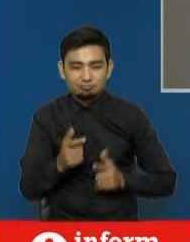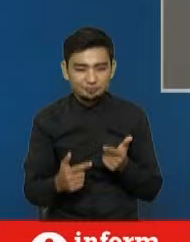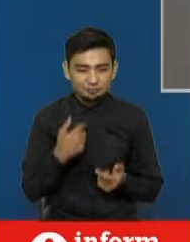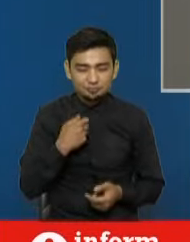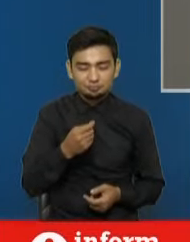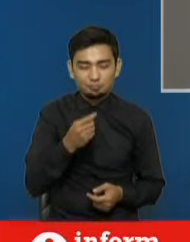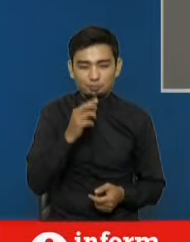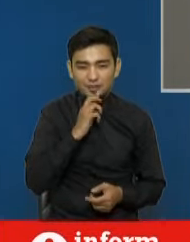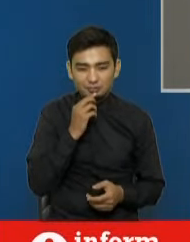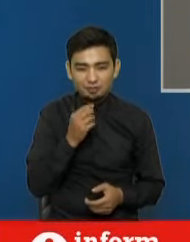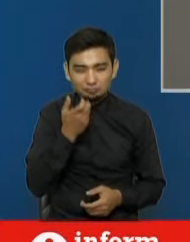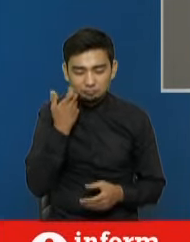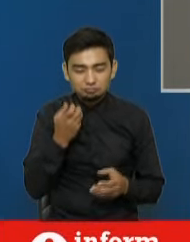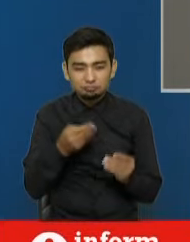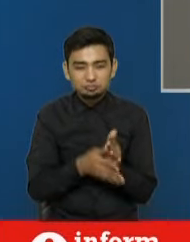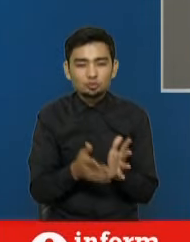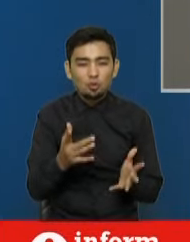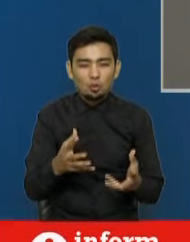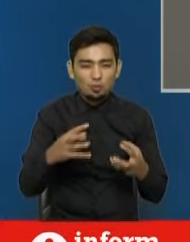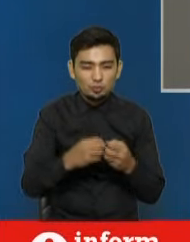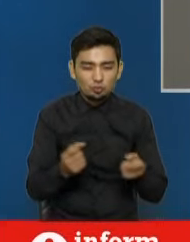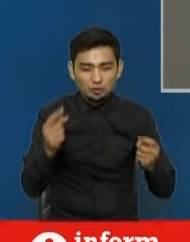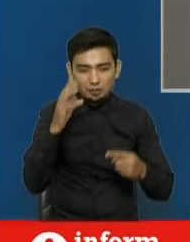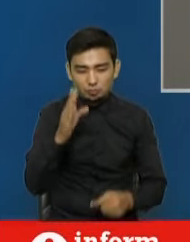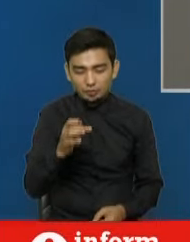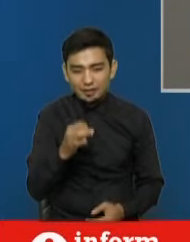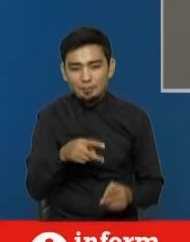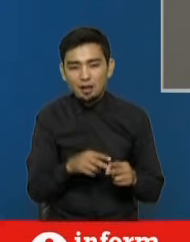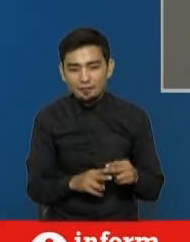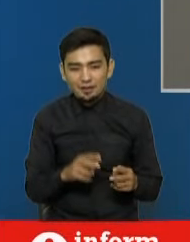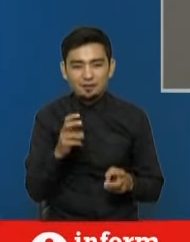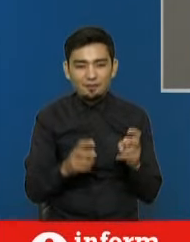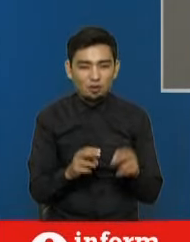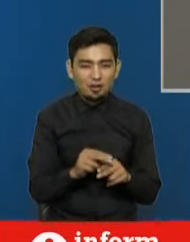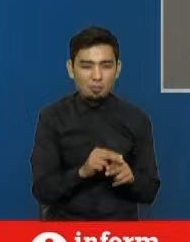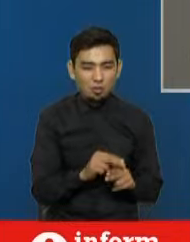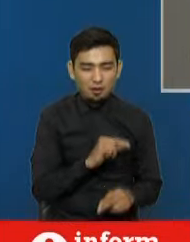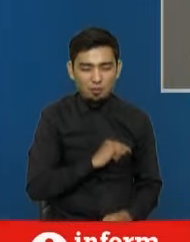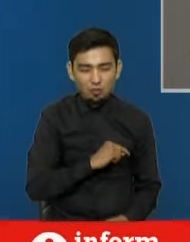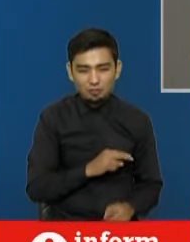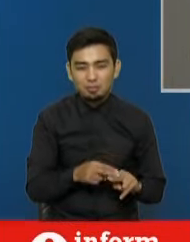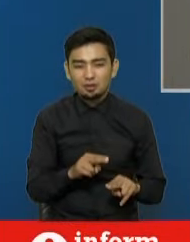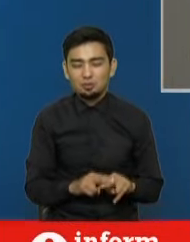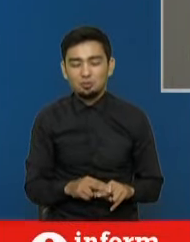этом, как вы знаете, у нас часть заводов периодически встает на ремонтные работы, и поэтому